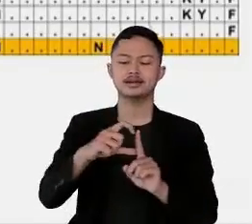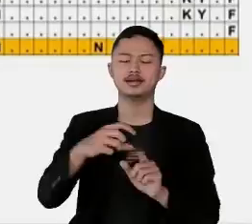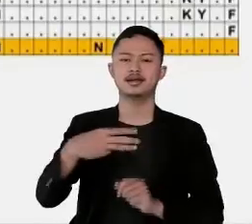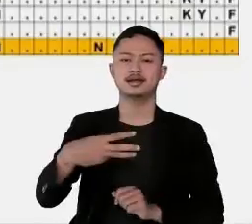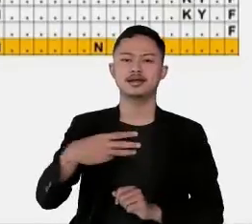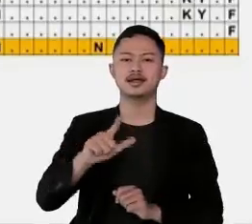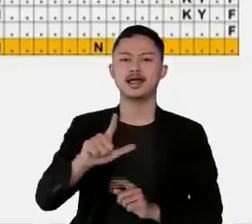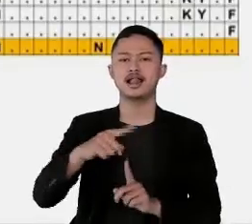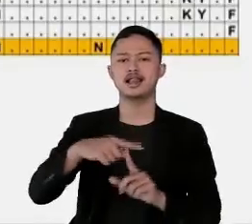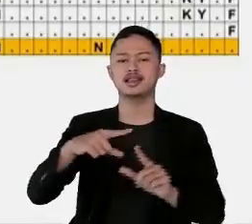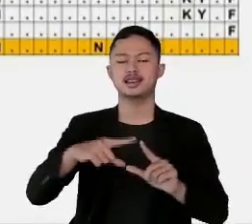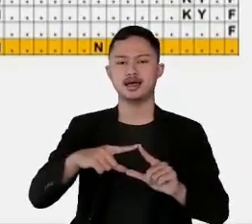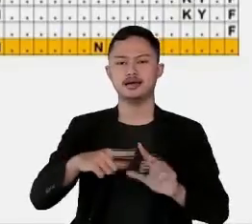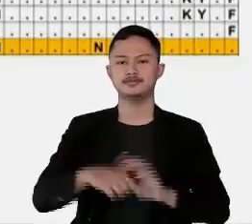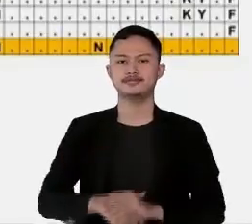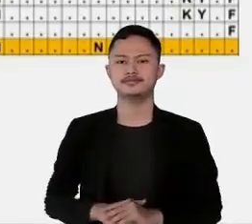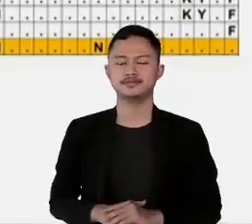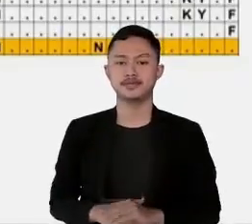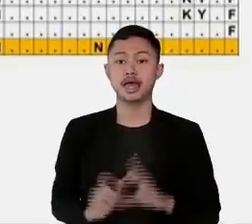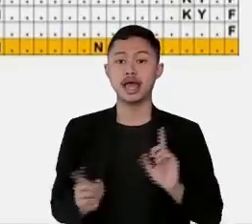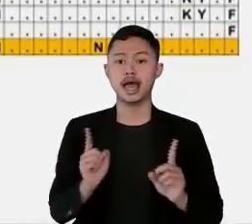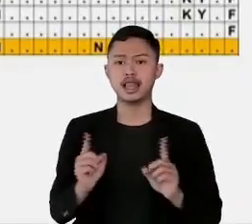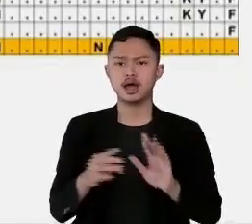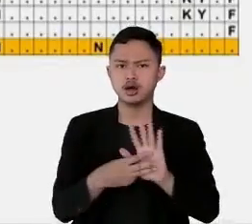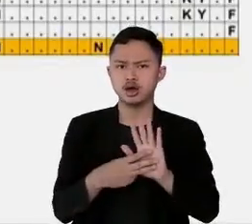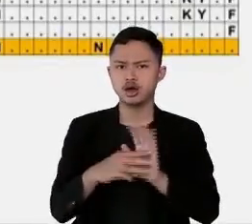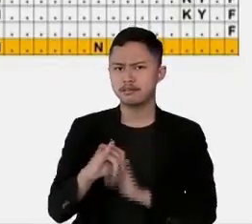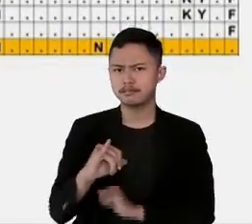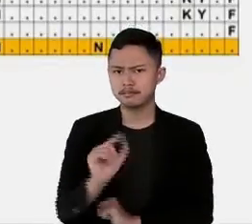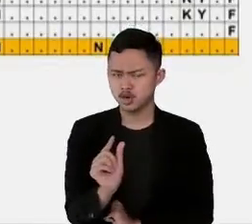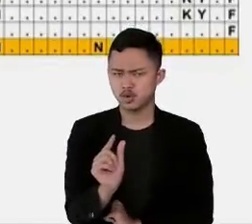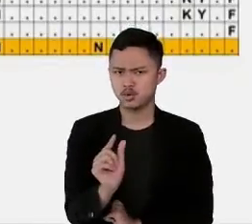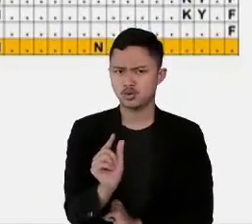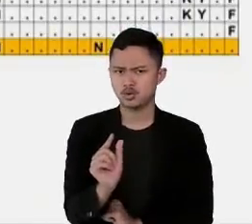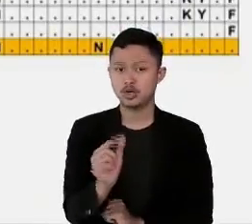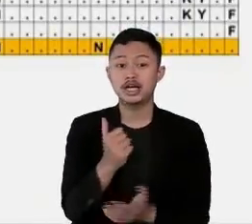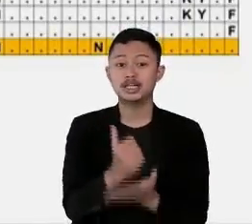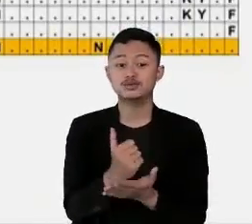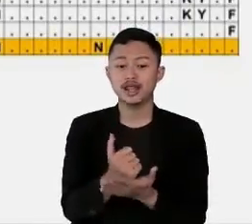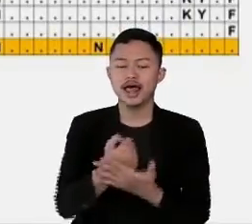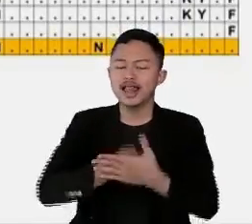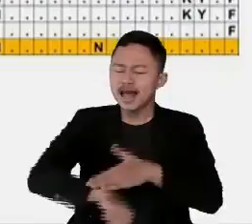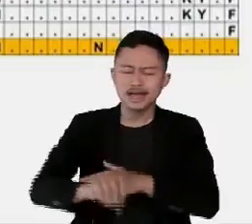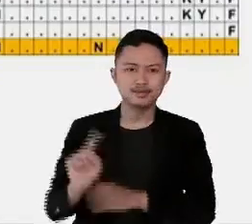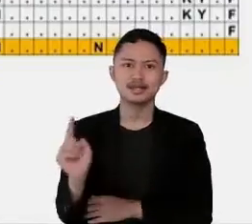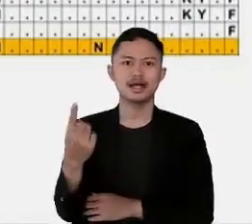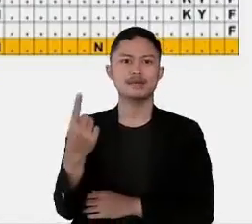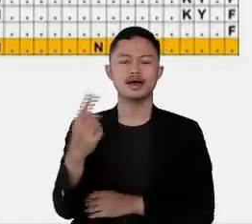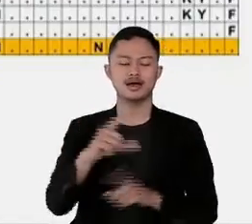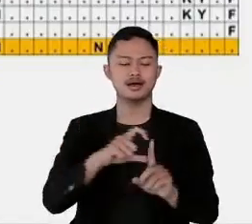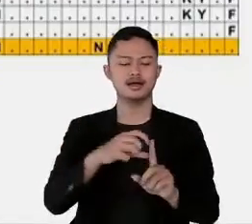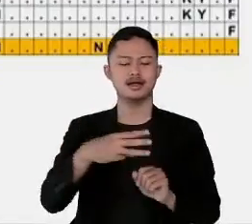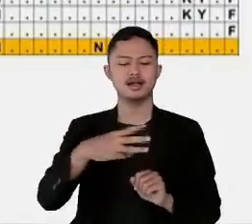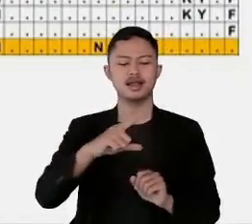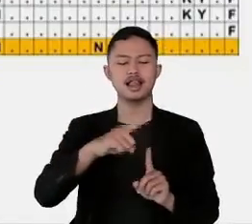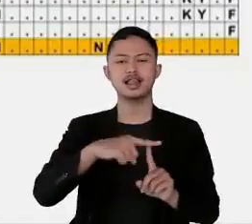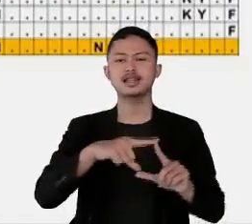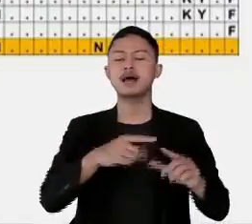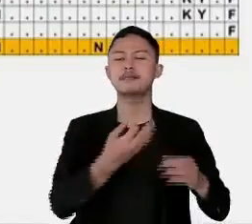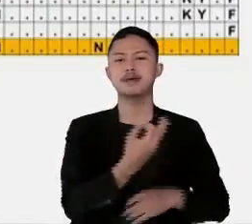Sedangkan ini SBY yang lebih lebih duluan dia lahir dibandingkan dengan virus